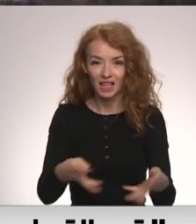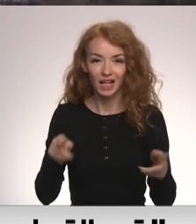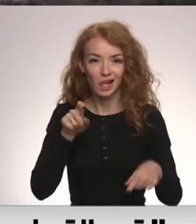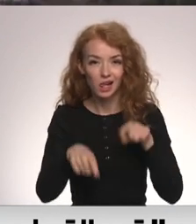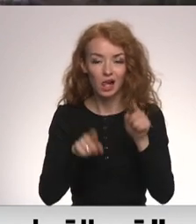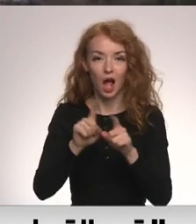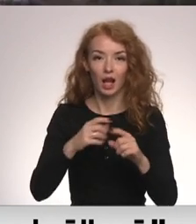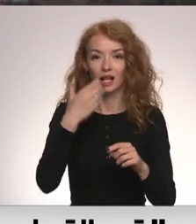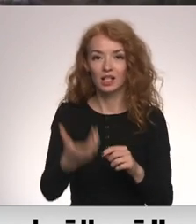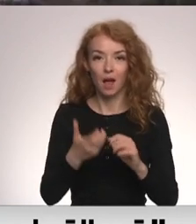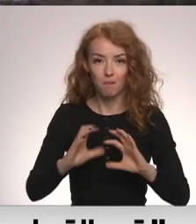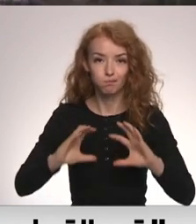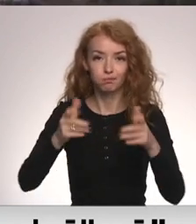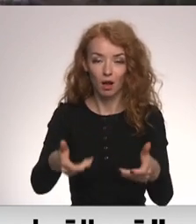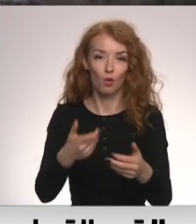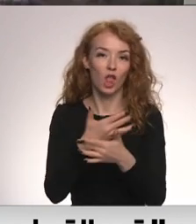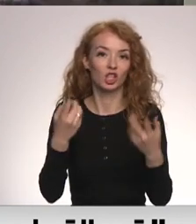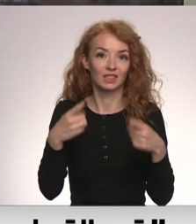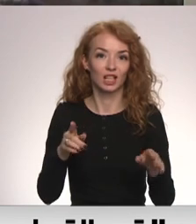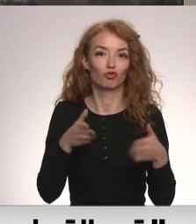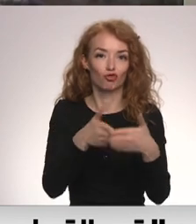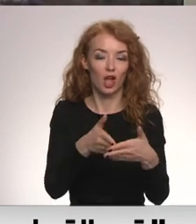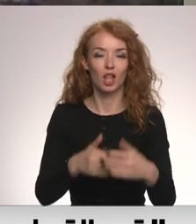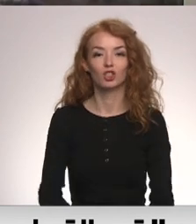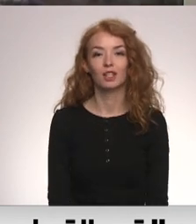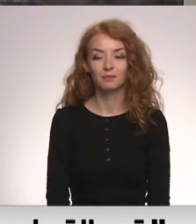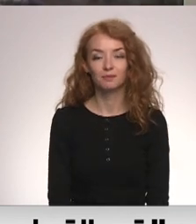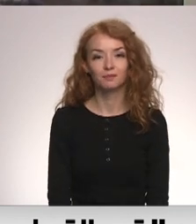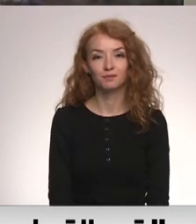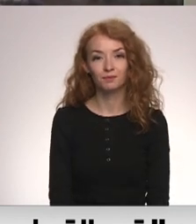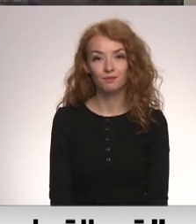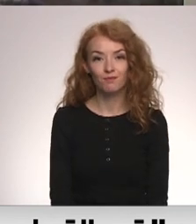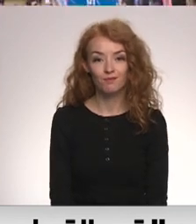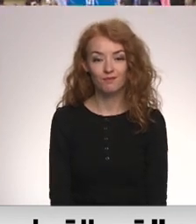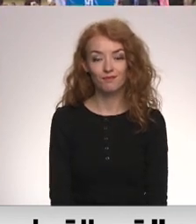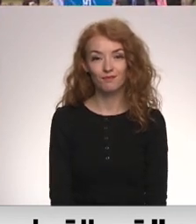vēlšana un citi šķēršļi, kas jāpārvar. Plašāk Vitas Anstrates sagatavotajā reportāžā.